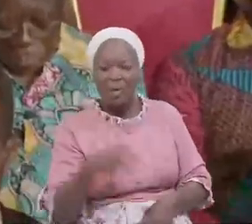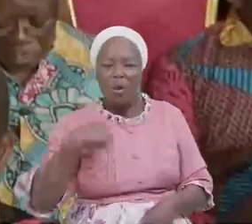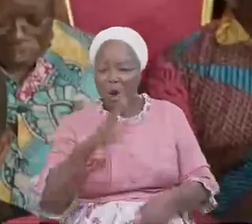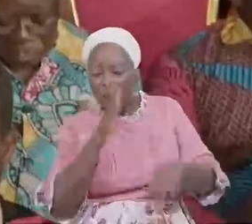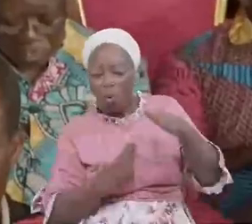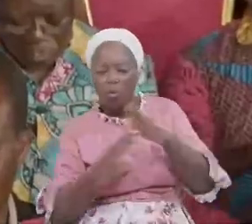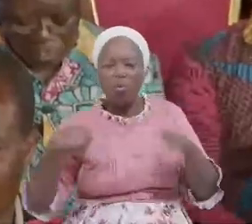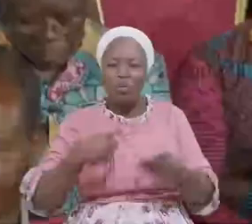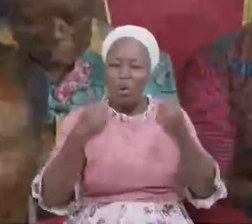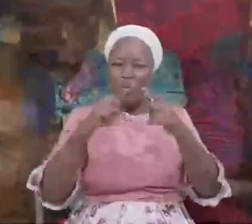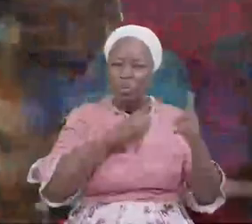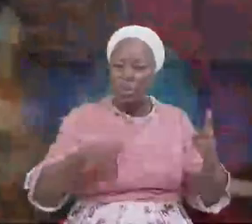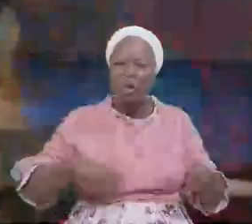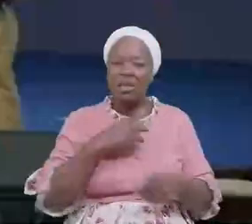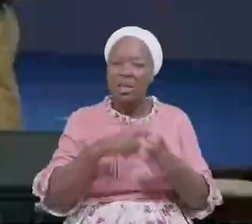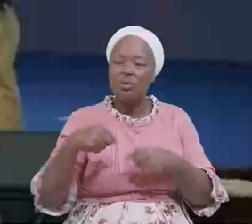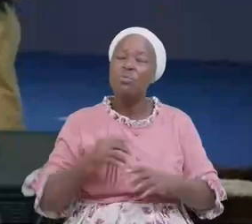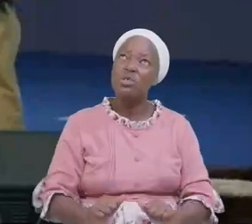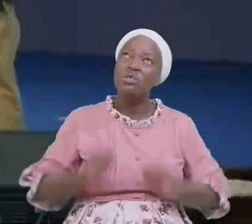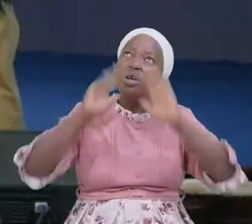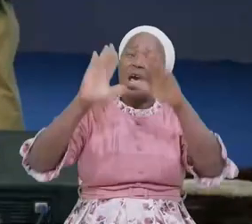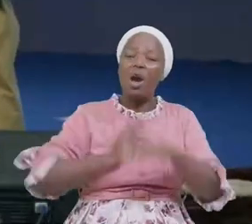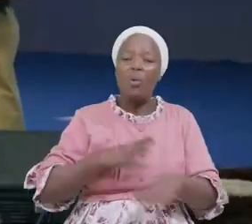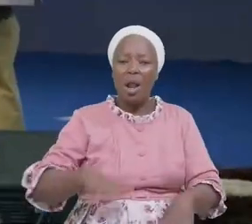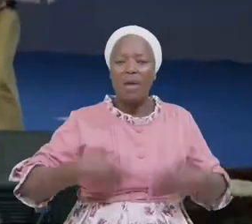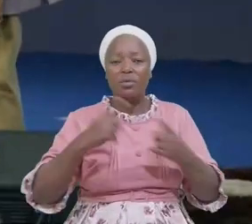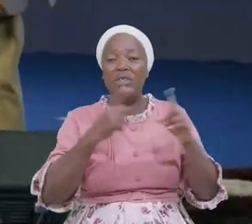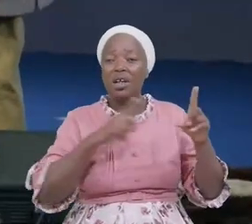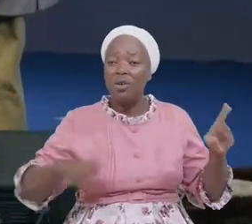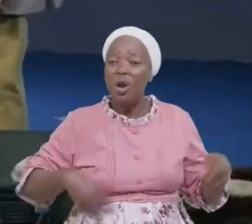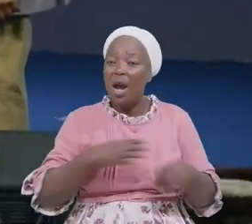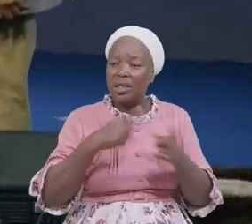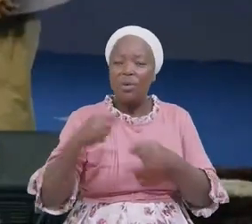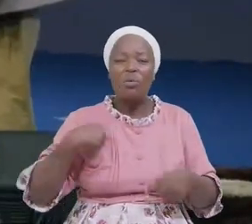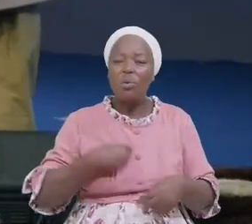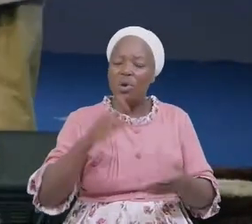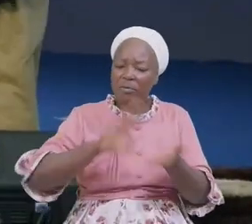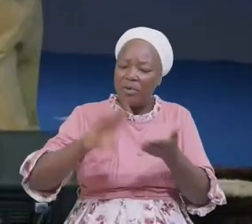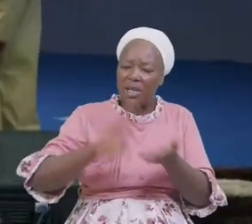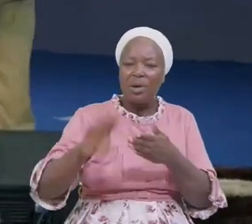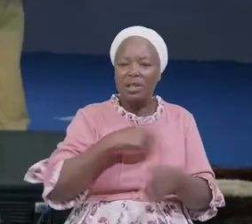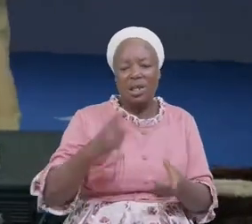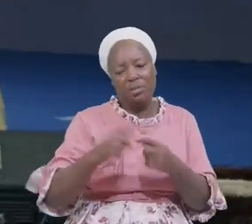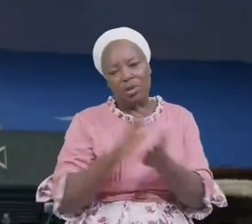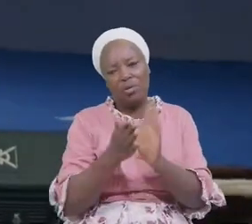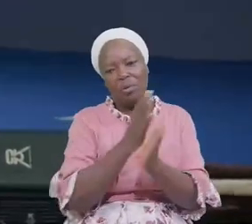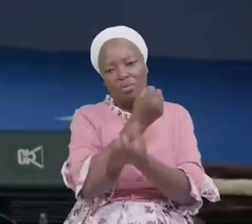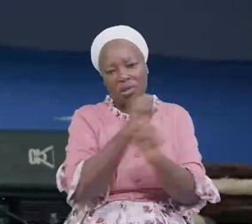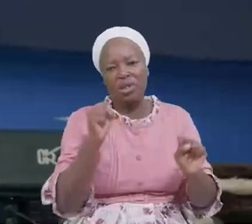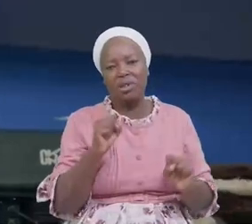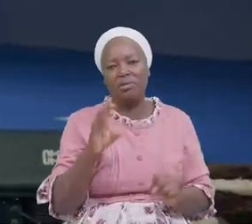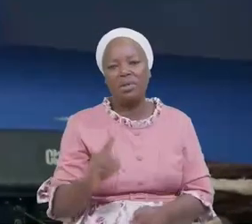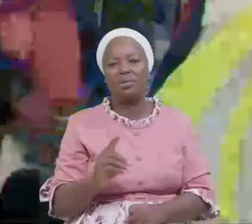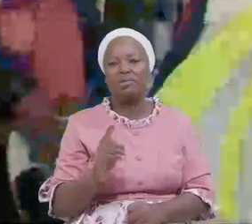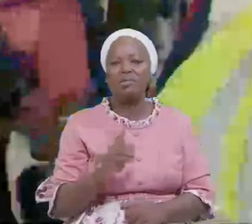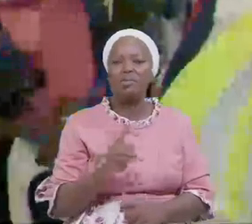libérer du péché, briser les liens du péché une fois que nous venons et nous acceptons Jésus, nous nous confions en